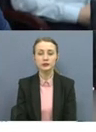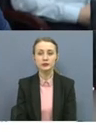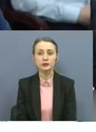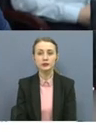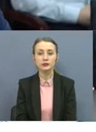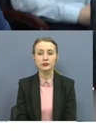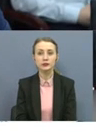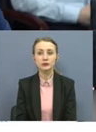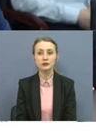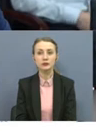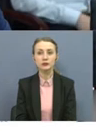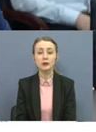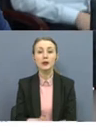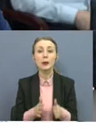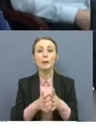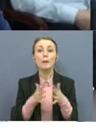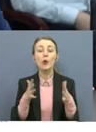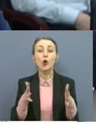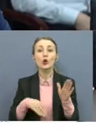земельный участок